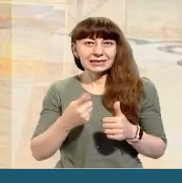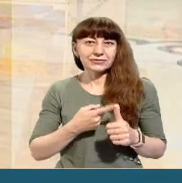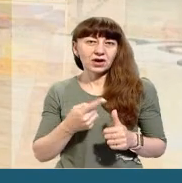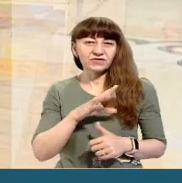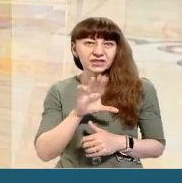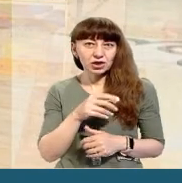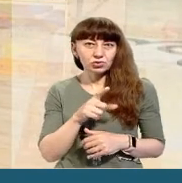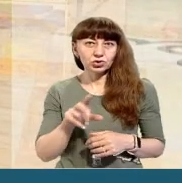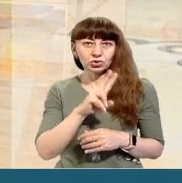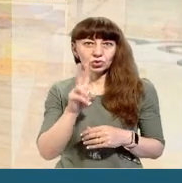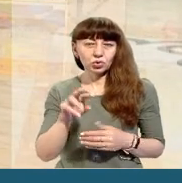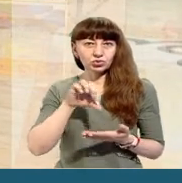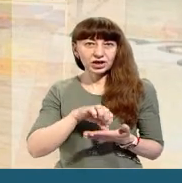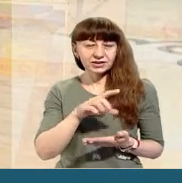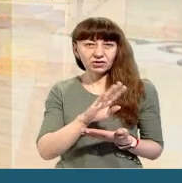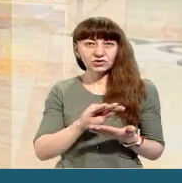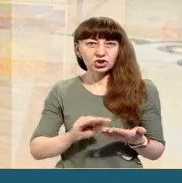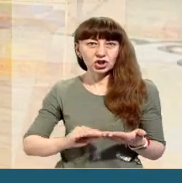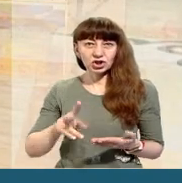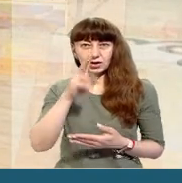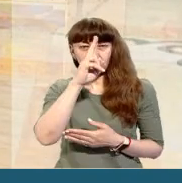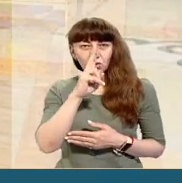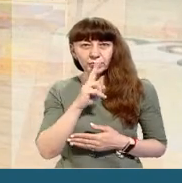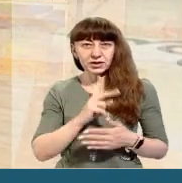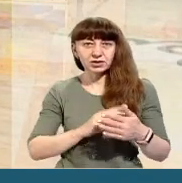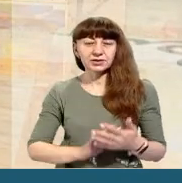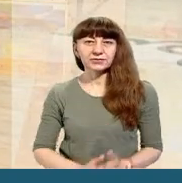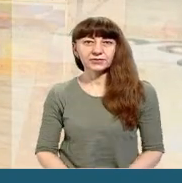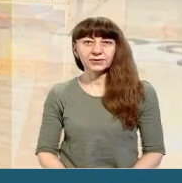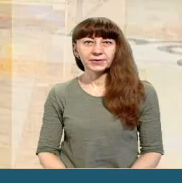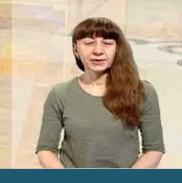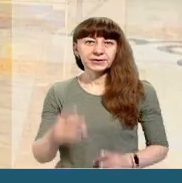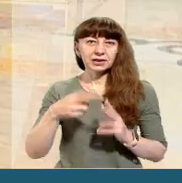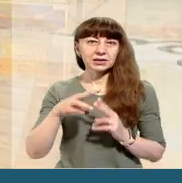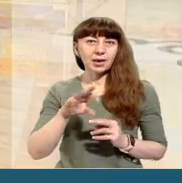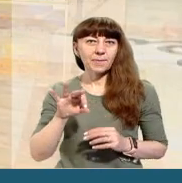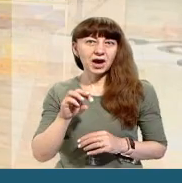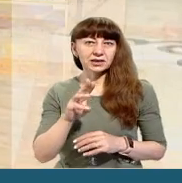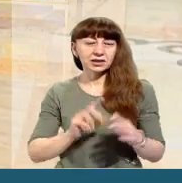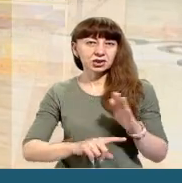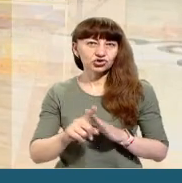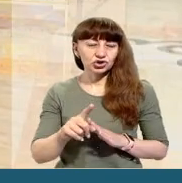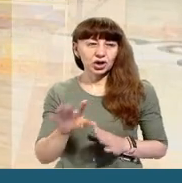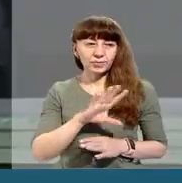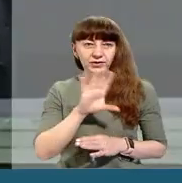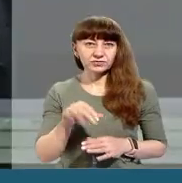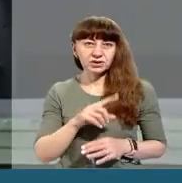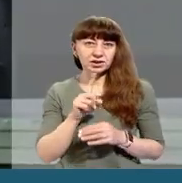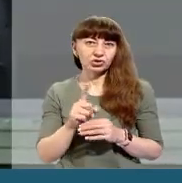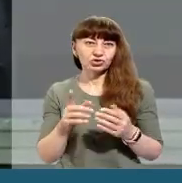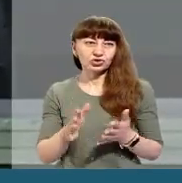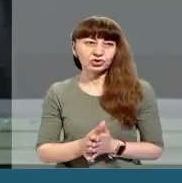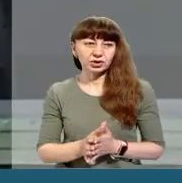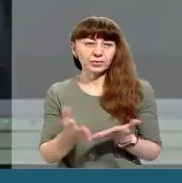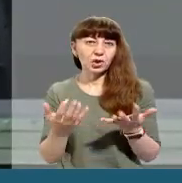Әр еңбек бағалану керек деп ойлаймын. Сол бүгінгі жастардың еңбегі бағаланып жатқанына өте қуаныштымын және осы облыс жастарына алғысымды білдіргім келеді. әртүрлі